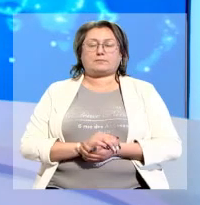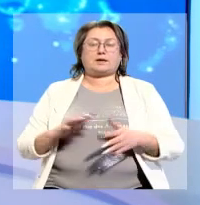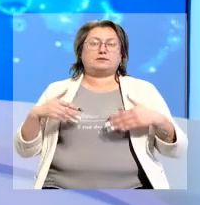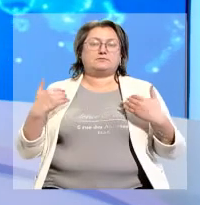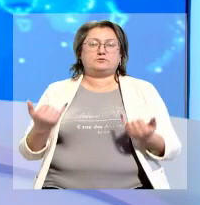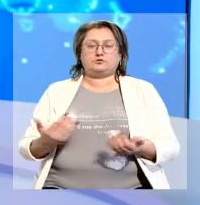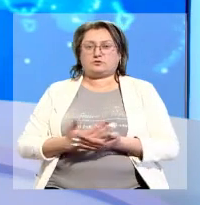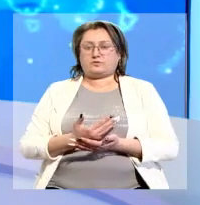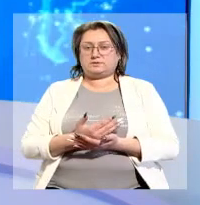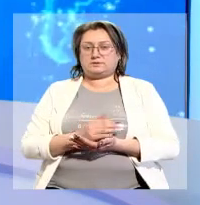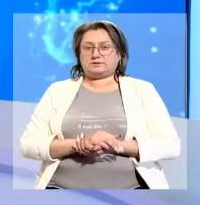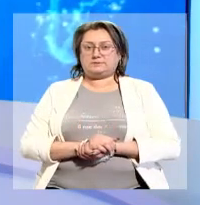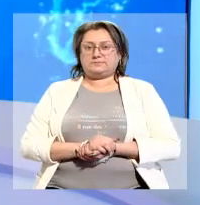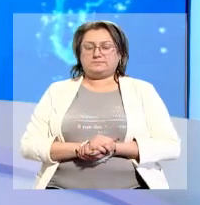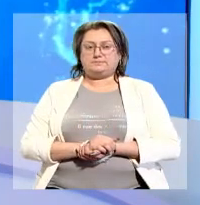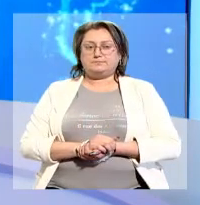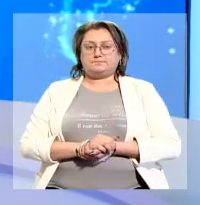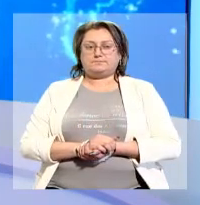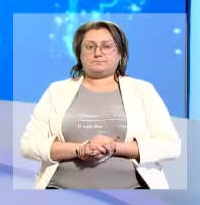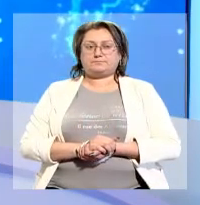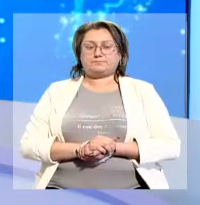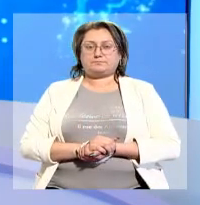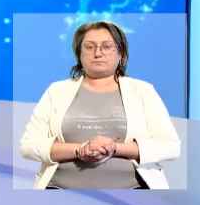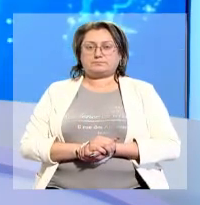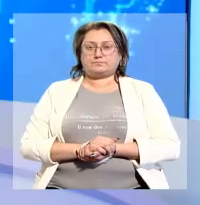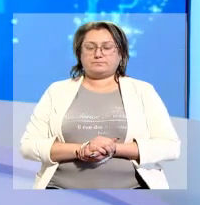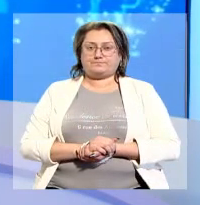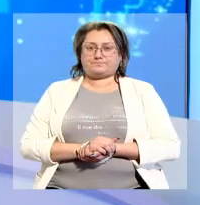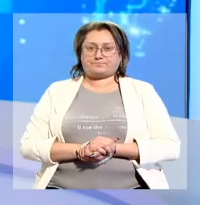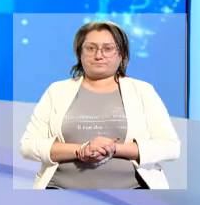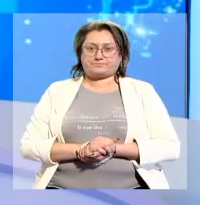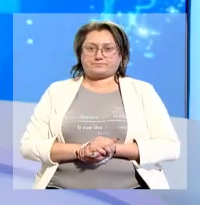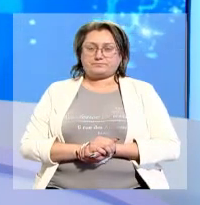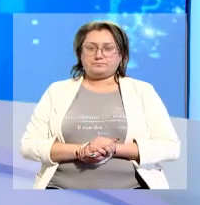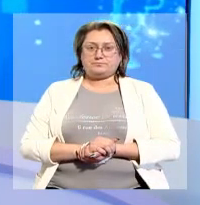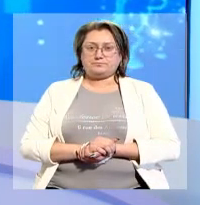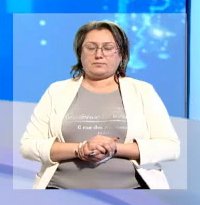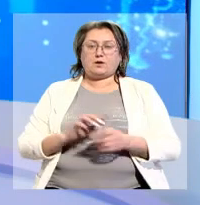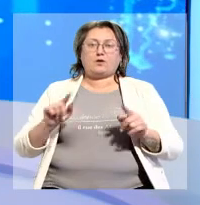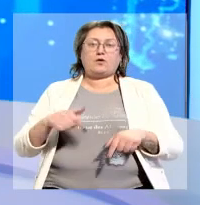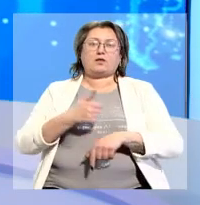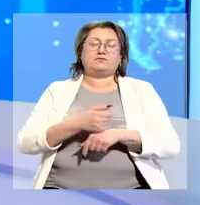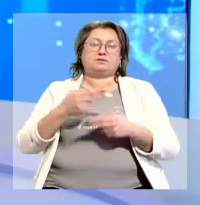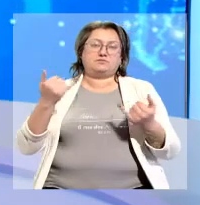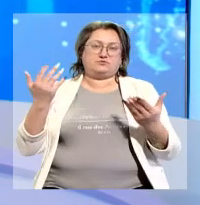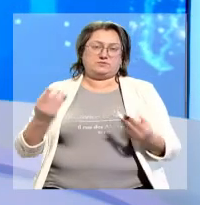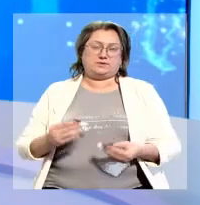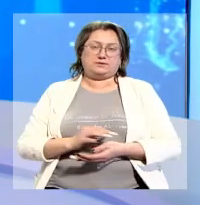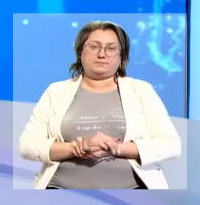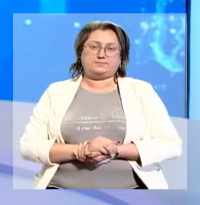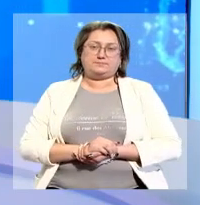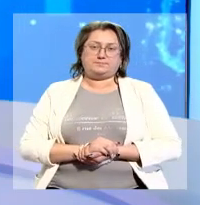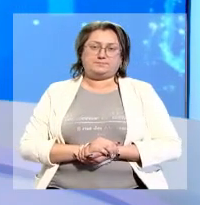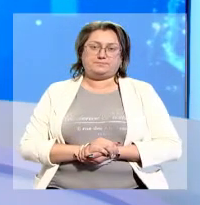Қайырлы кеш, қадірлі көрермен, эфирде жаңалықтар сіздермен бірге. Рахат Сейітхан сурд аудармада Оксана Чечка. Алдымен аңдатпаға